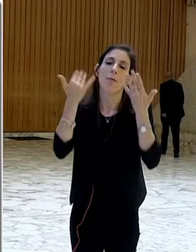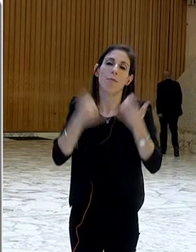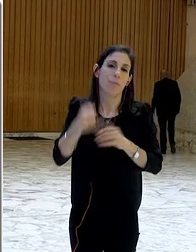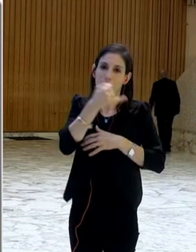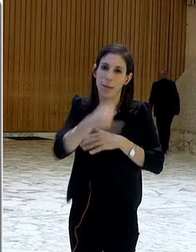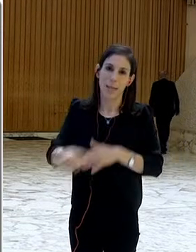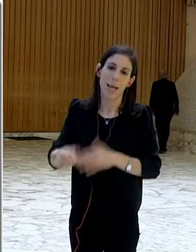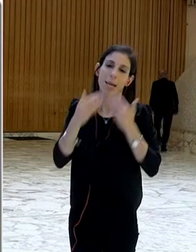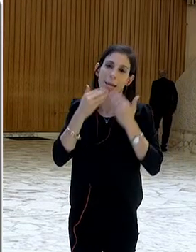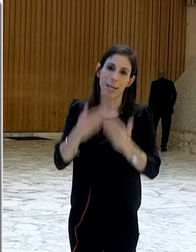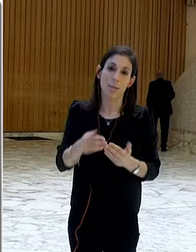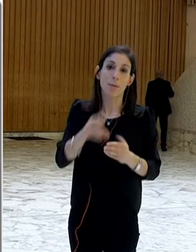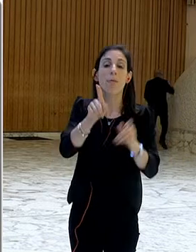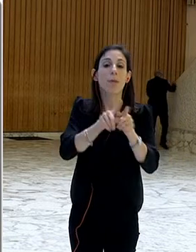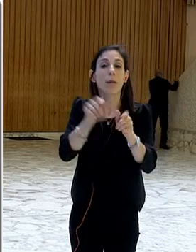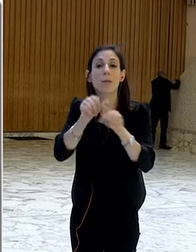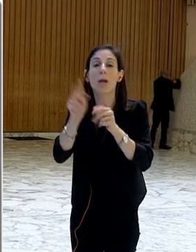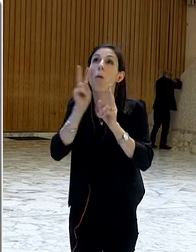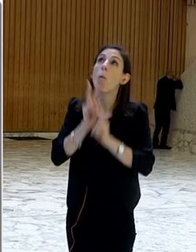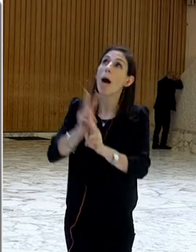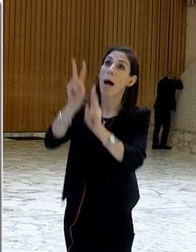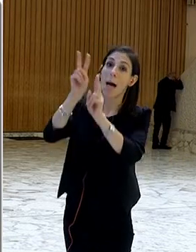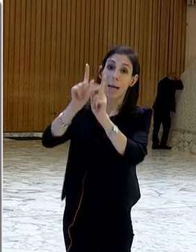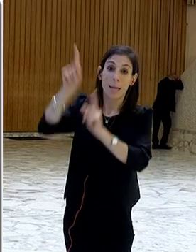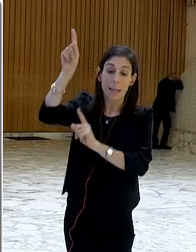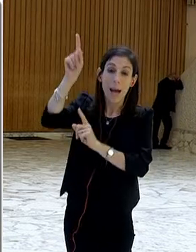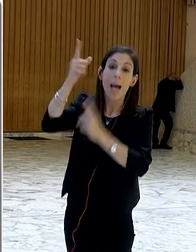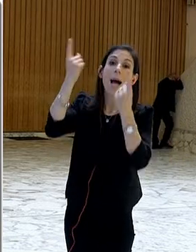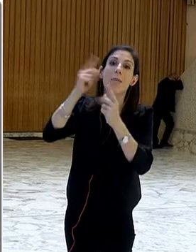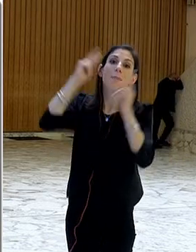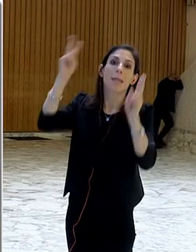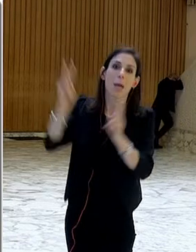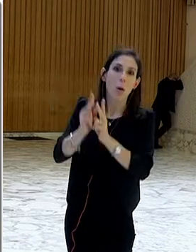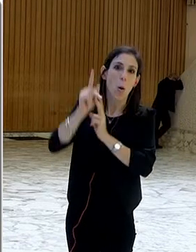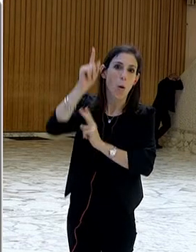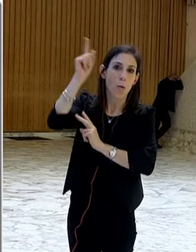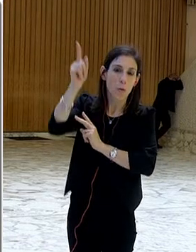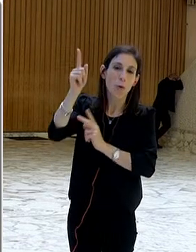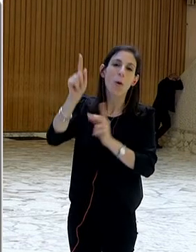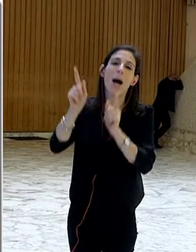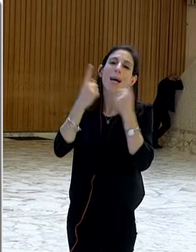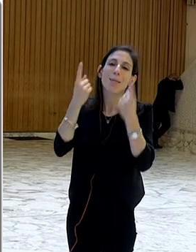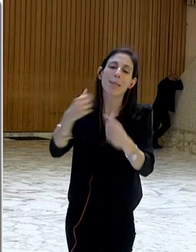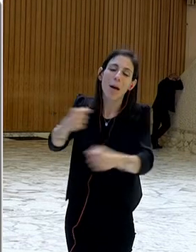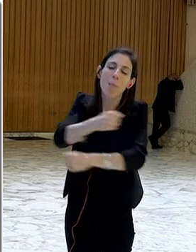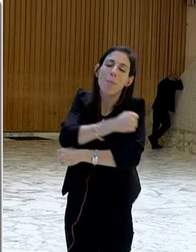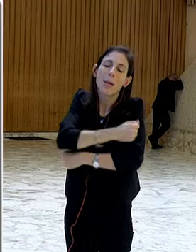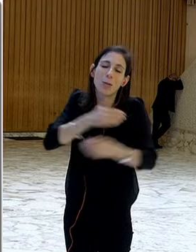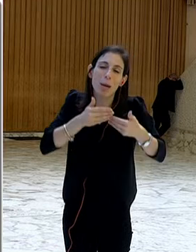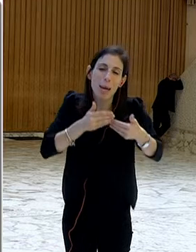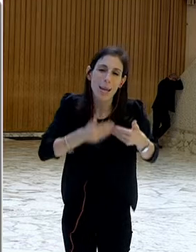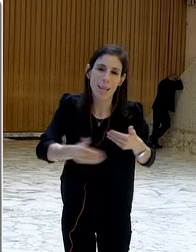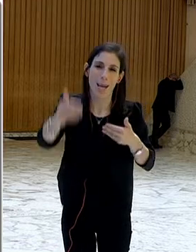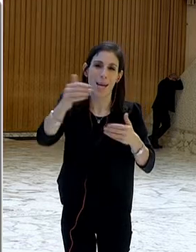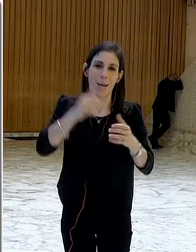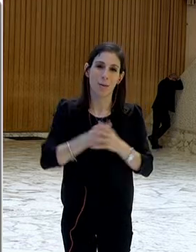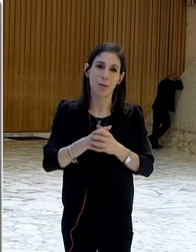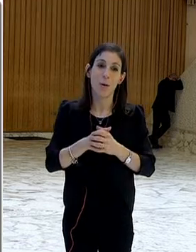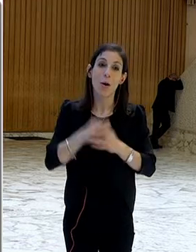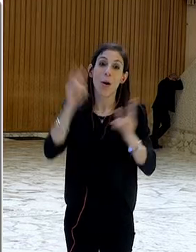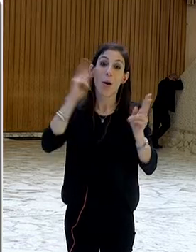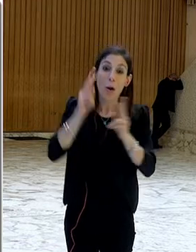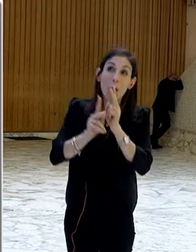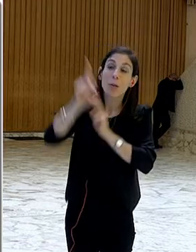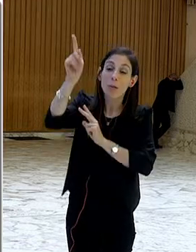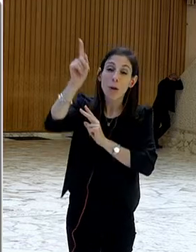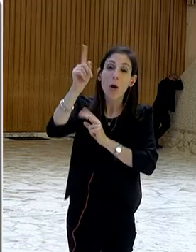de ce face-à-face, de cette étreinte éternelle devant laquelle et pour laquelle toute la souffrance de ce monde ne sont rien. 7.